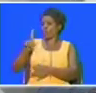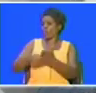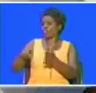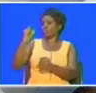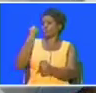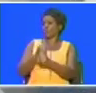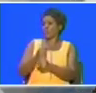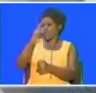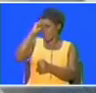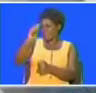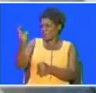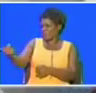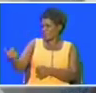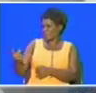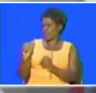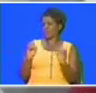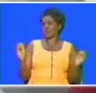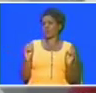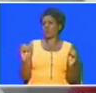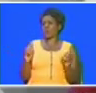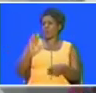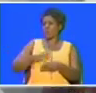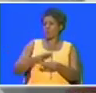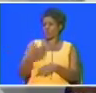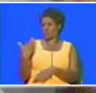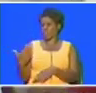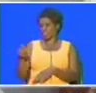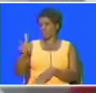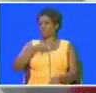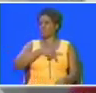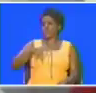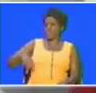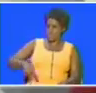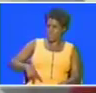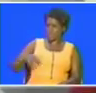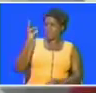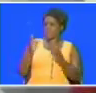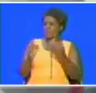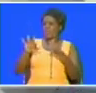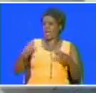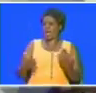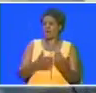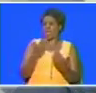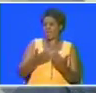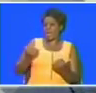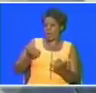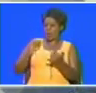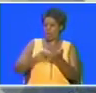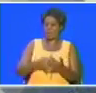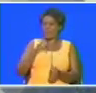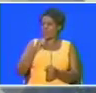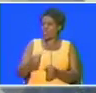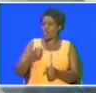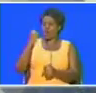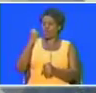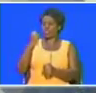earned. Hawezi kudemand respect. Na ukifanya mambo mazuri, utaikwa kama mfalme kulingana vile unatreat bibi yako. Lakini sio kumfanyisha kama mfanyikazi